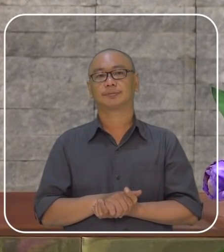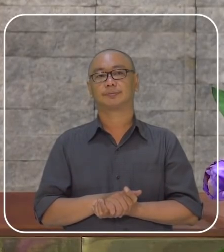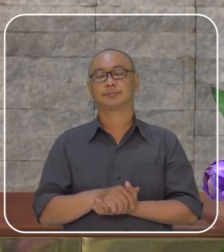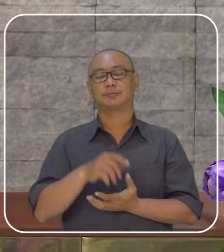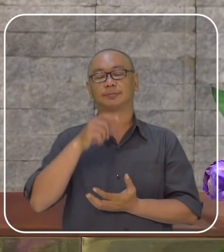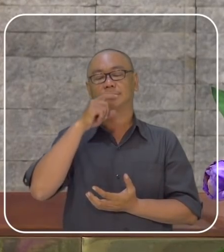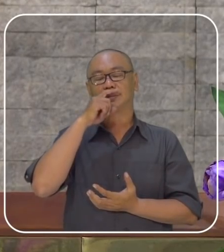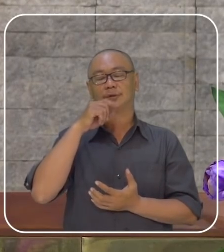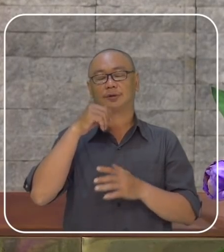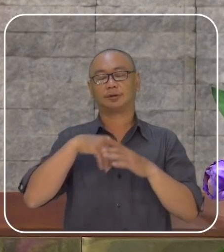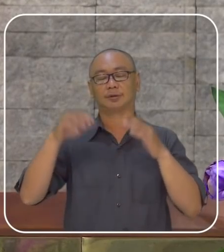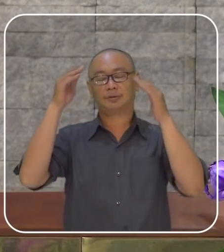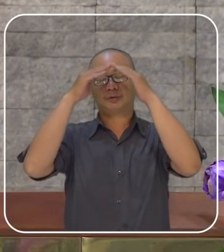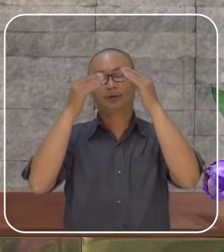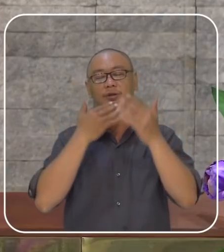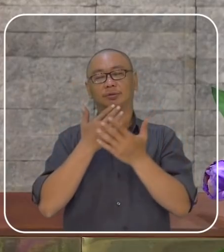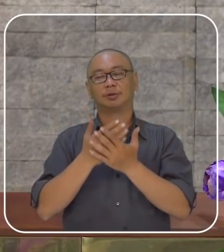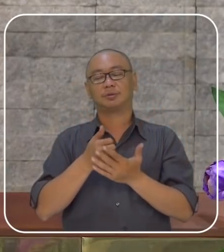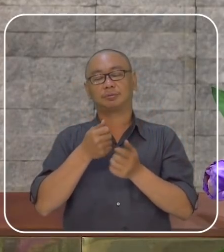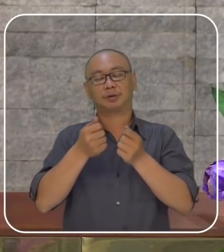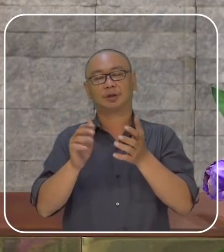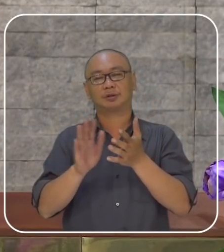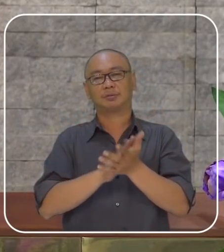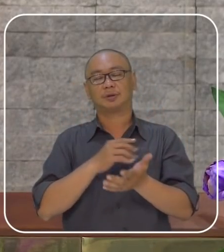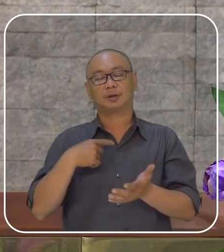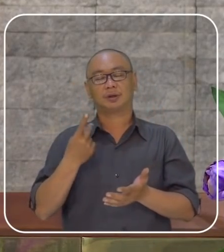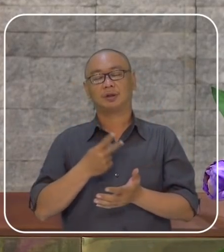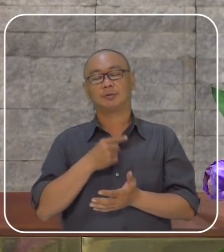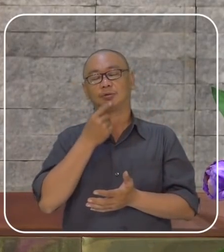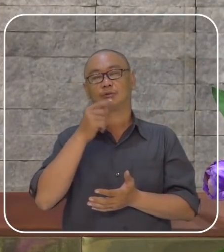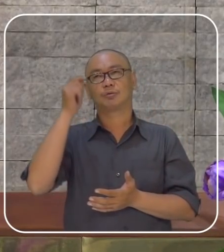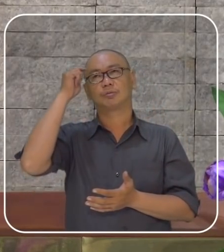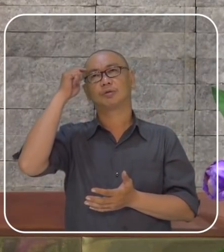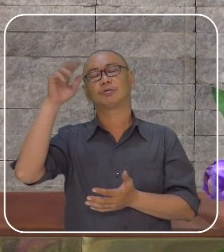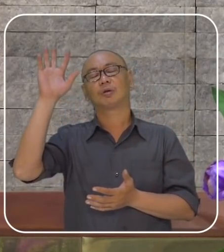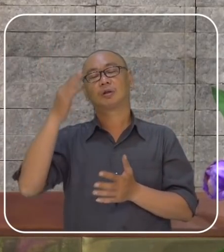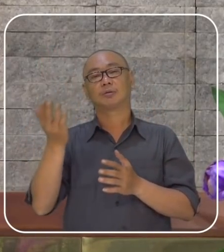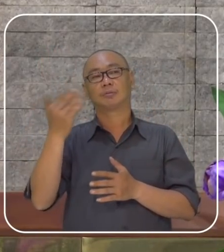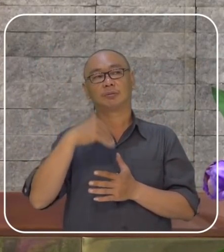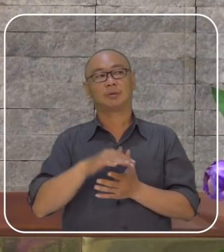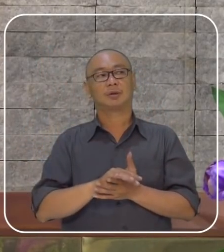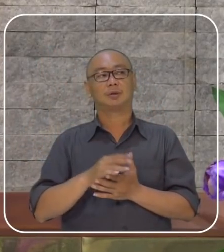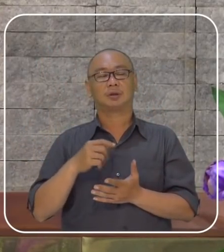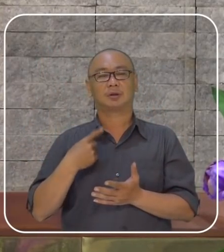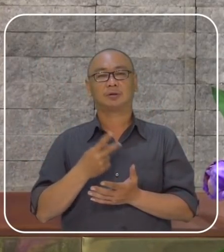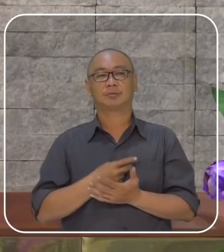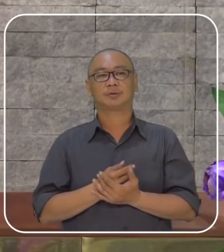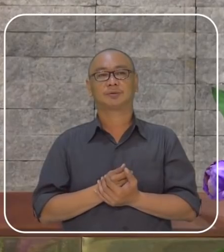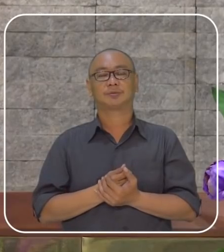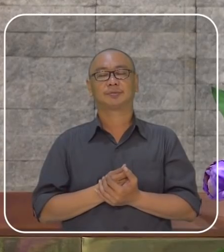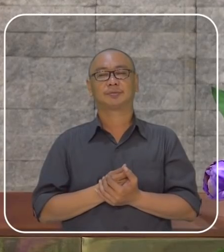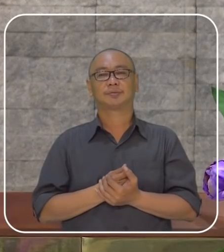Bapa di dalam sorga, terima kasih jika Engkau memberikan kesempatan kepada kami untuk merenungkan kembali keberadaan kami, diri